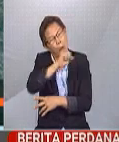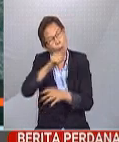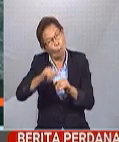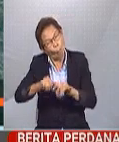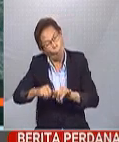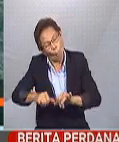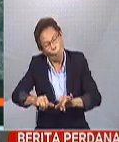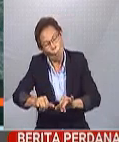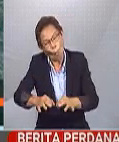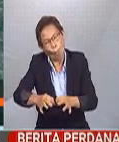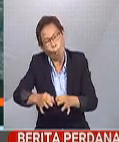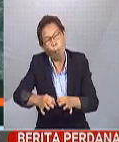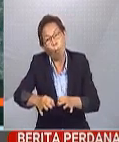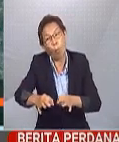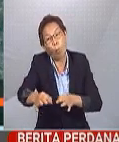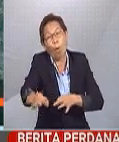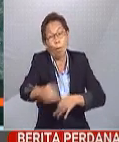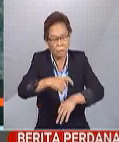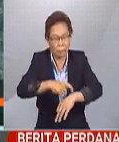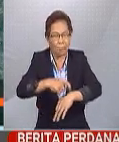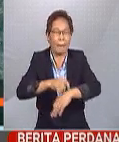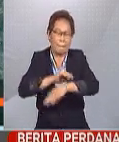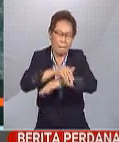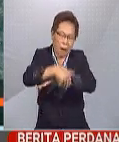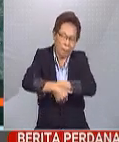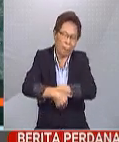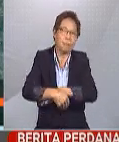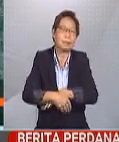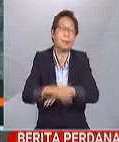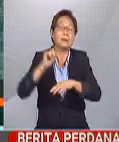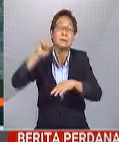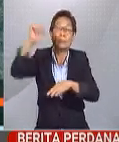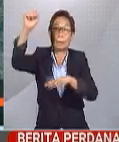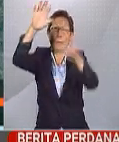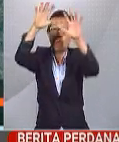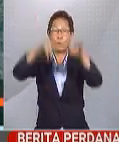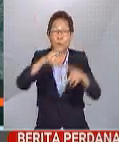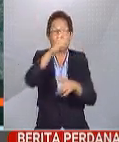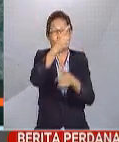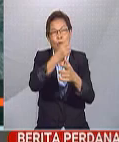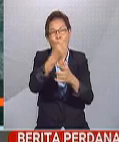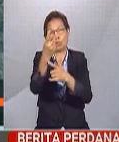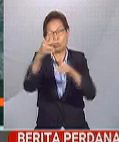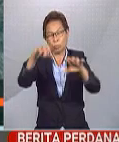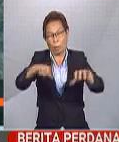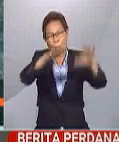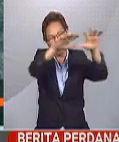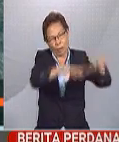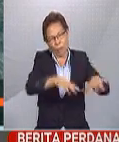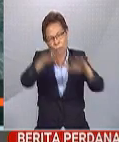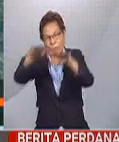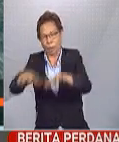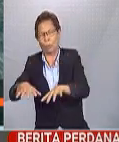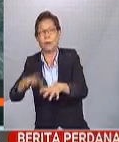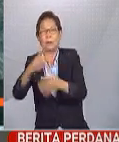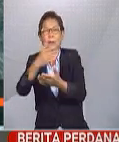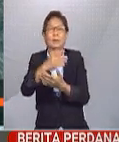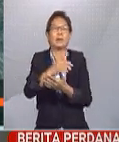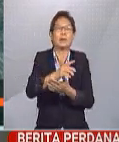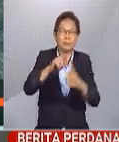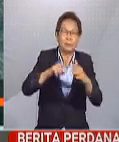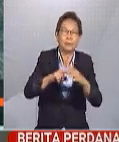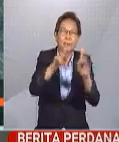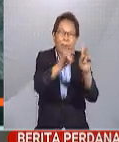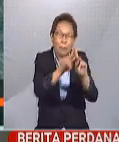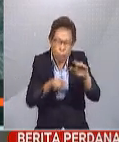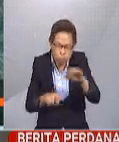berlanjutan sehingga ke lewat malam nanti. Di negeri Sabah pula, hujan di satu tempat kini sedang berlaku di bahagian